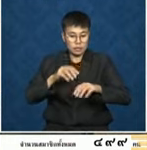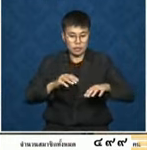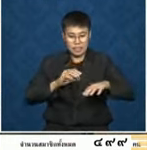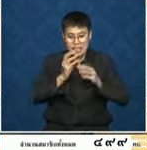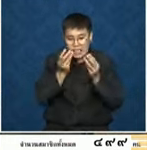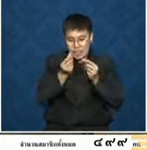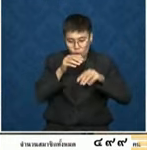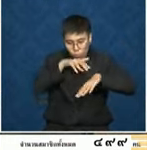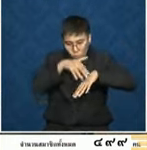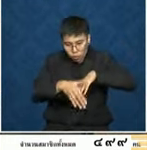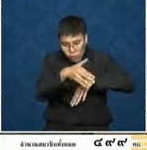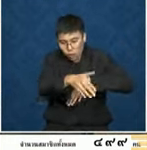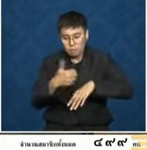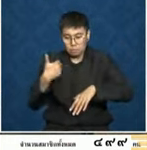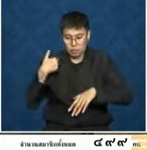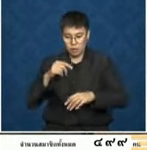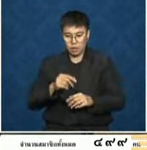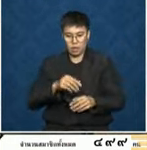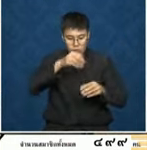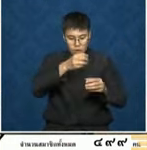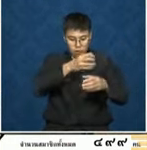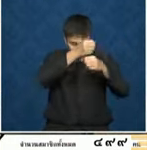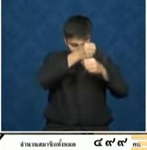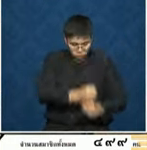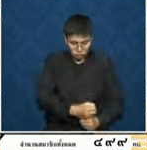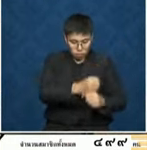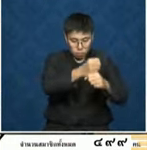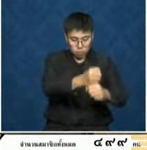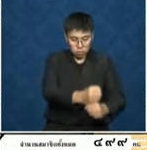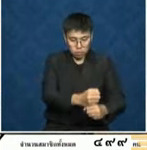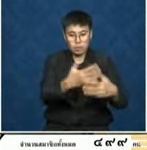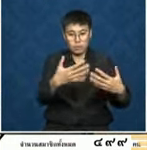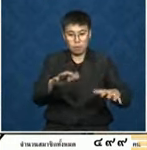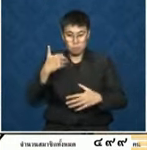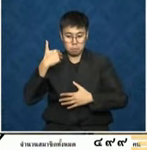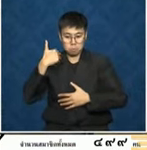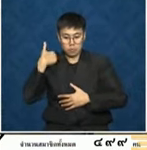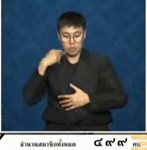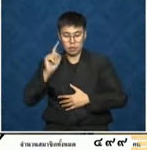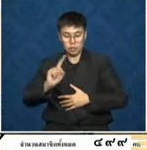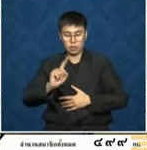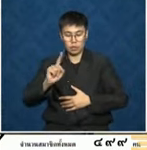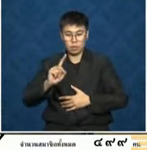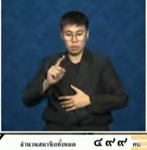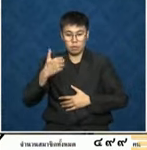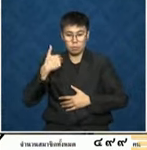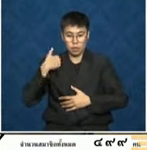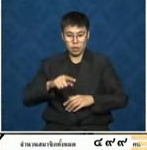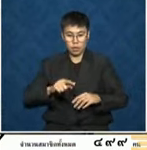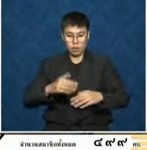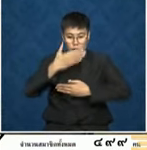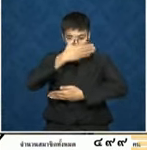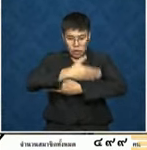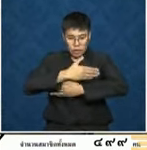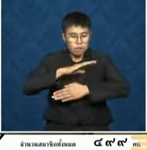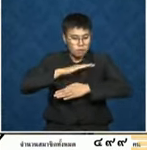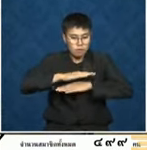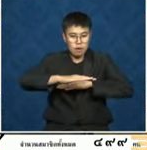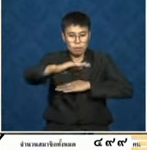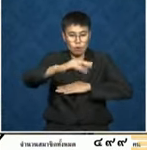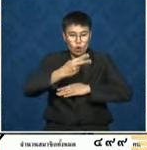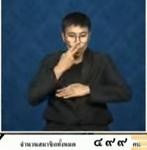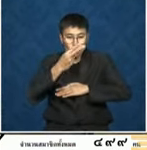ห็นมีการไปฝังเข็มอยู่ในลำน้ำโขงนะครับและแถมมีถนนติดตาเขื่อนอีกเขื่อนที่เป็นแนวราบแนวเรียบก็ปรับเป็นขั้นบันไดให้ดูงาน